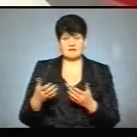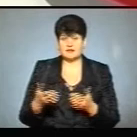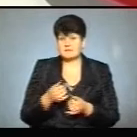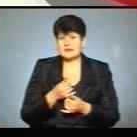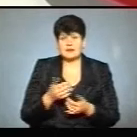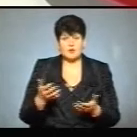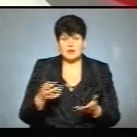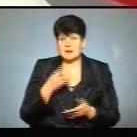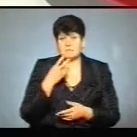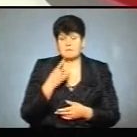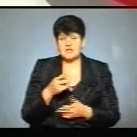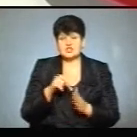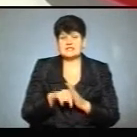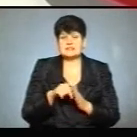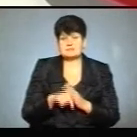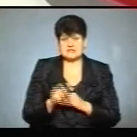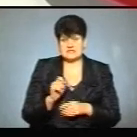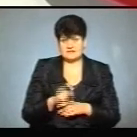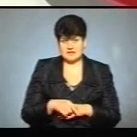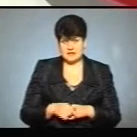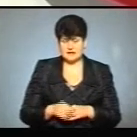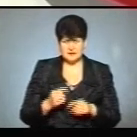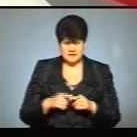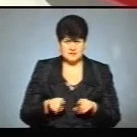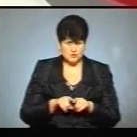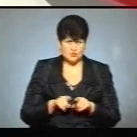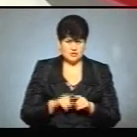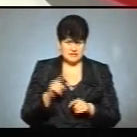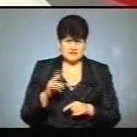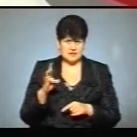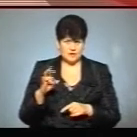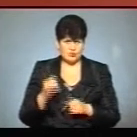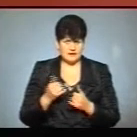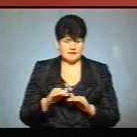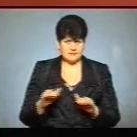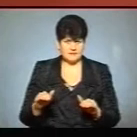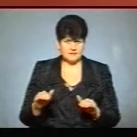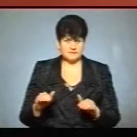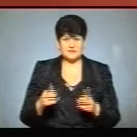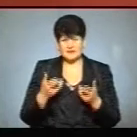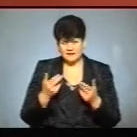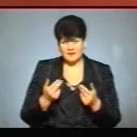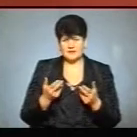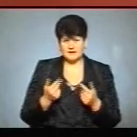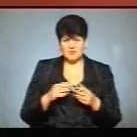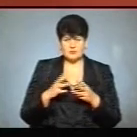могли бачити змісту цих завдань. Але це завдання, дуже схоже на ЗНО для учнів також, це дуже ретельно і в принципі так,